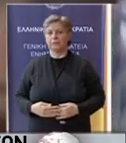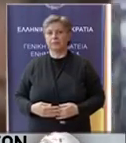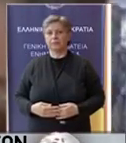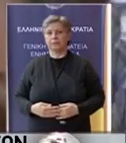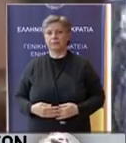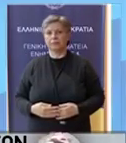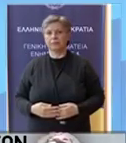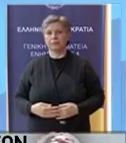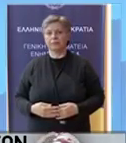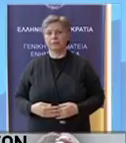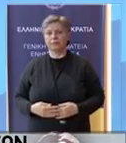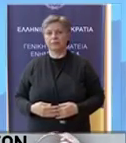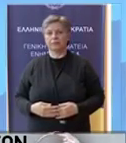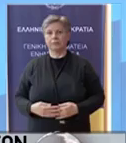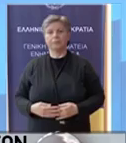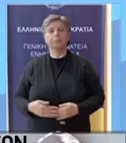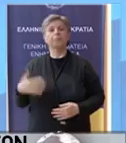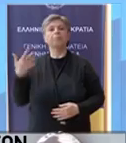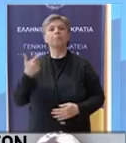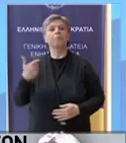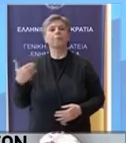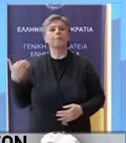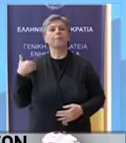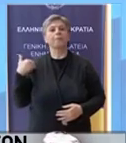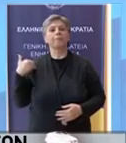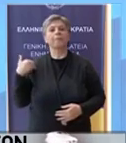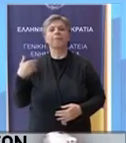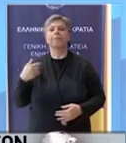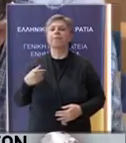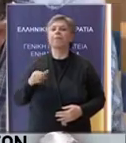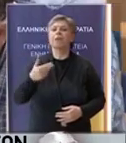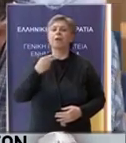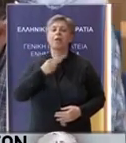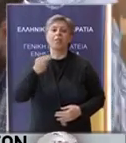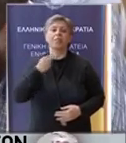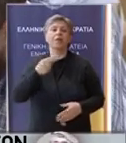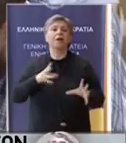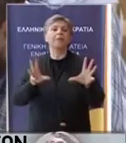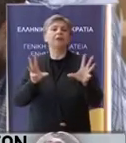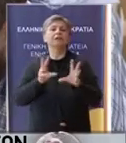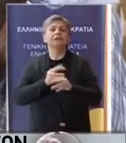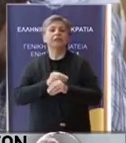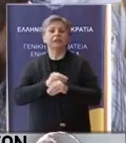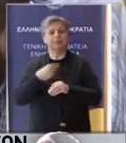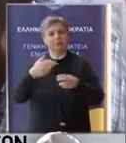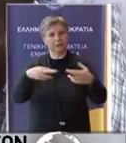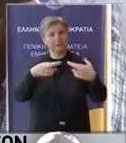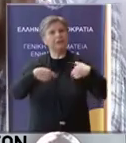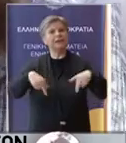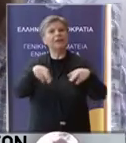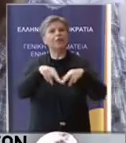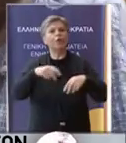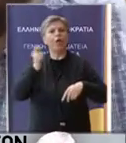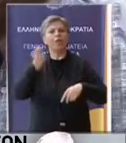Να ξεκινήσω, κύριε Εκπρόσωπε, από το θέμα που μόλις είπατε για τη συγκρότηση του Εθνικού